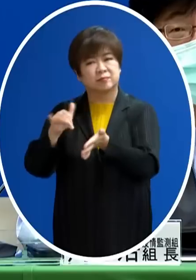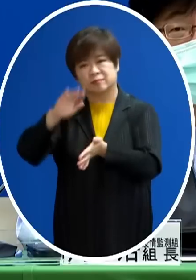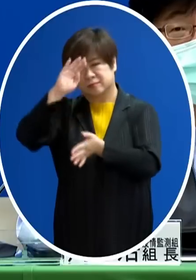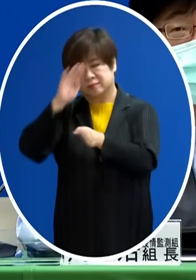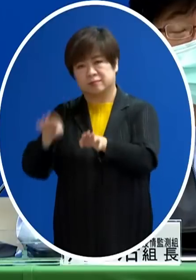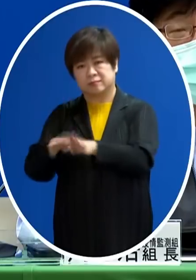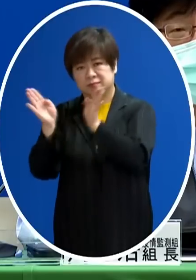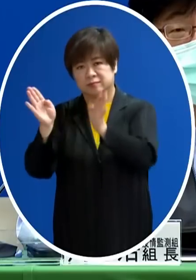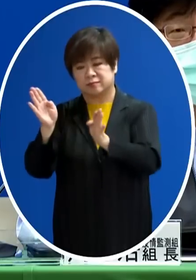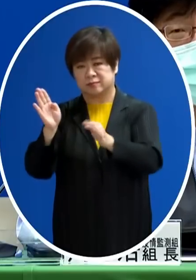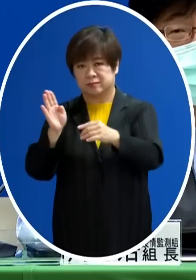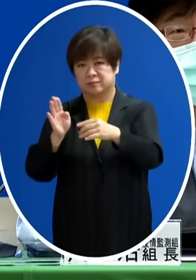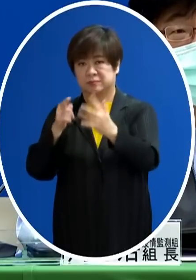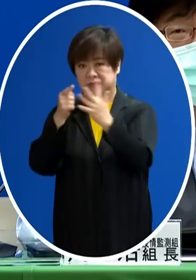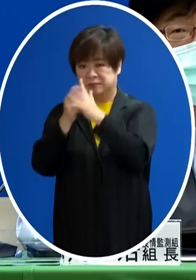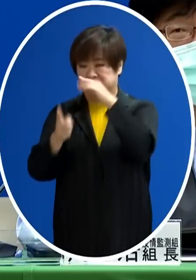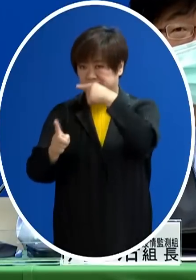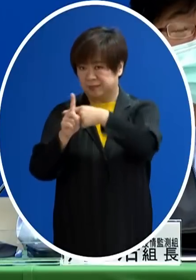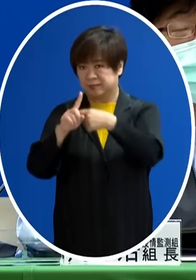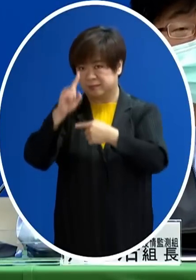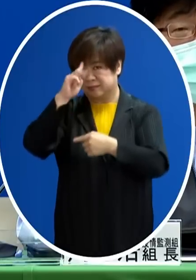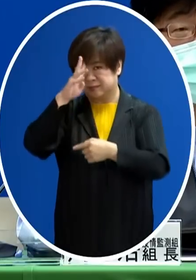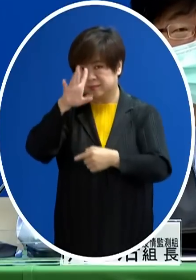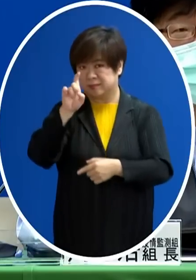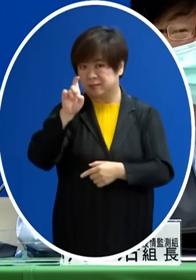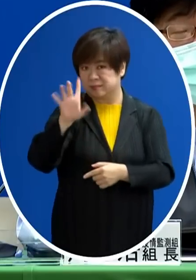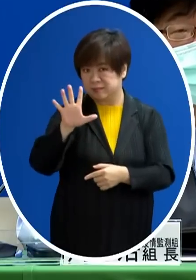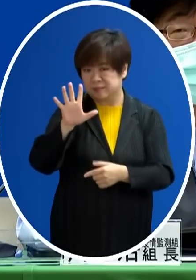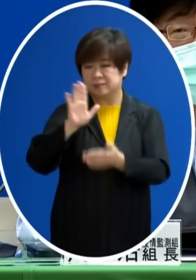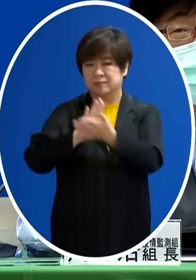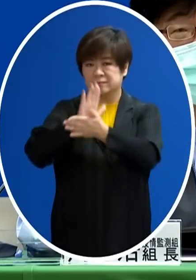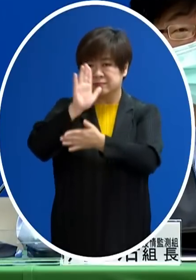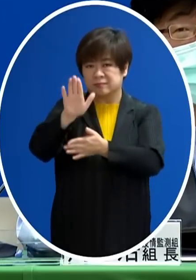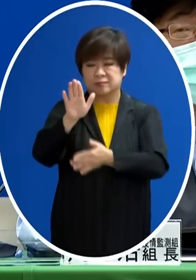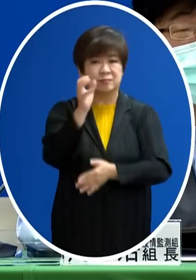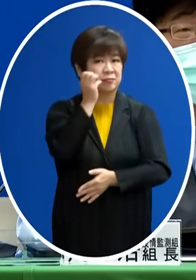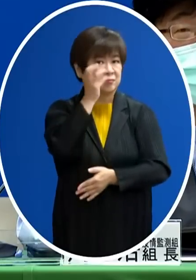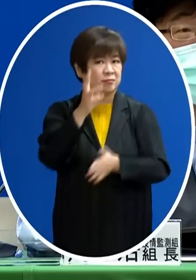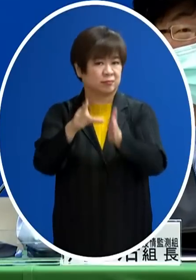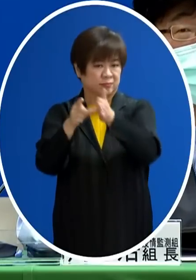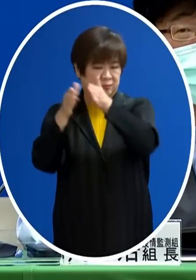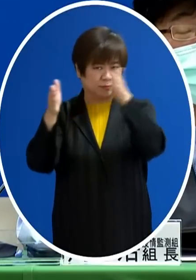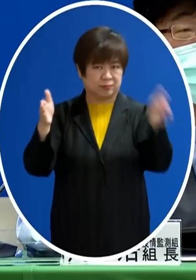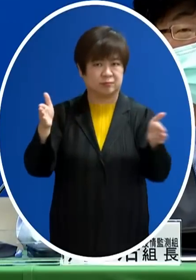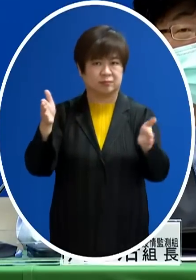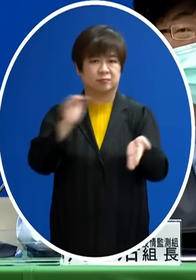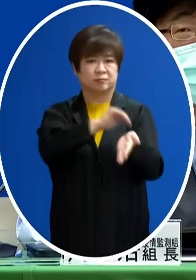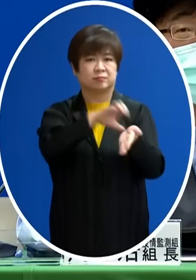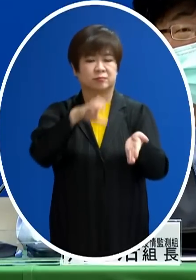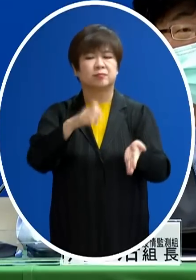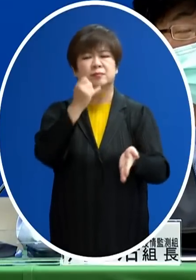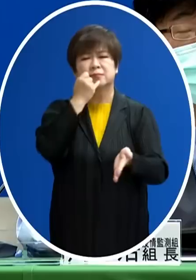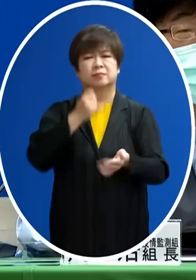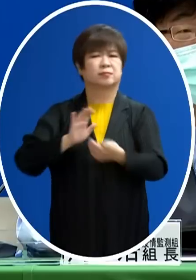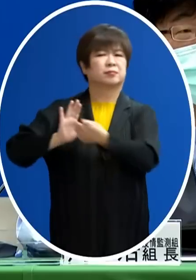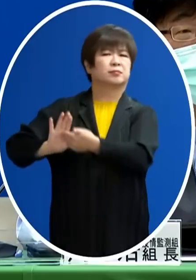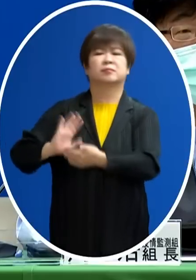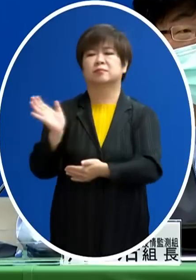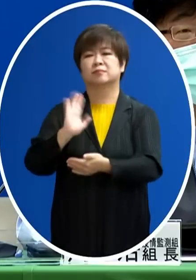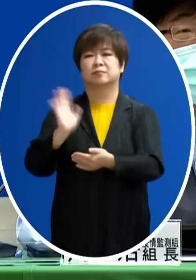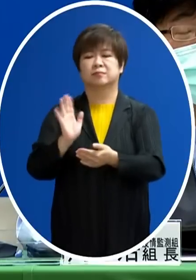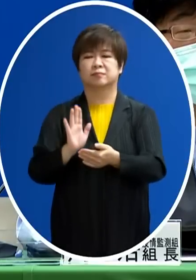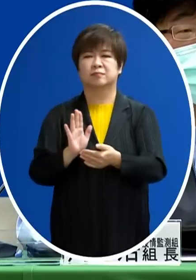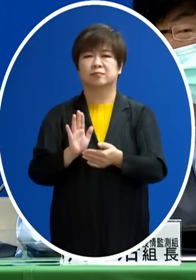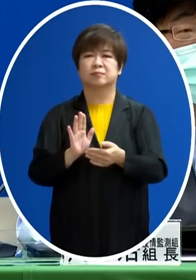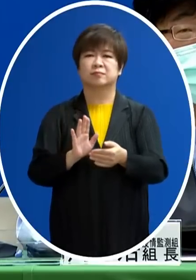发病或检验阳性日的第15天之后哈，那到3个月内的话呢，我们都建议医院得免除这些陪探